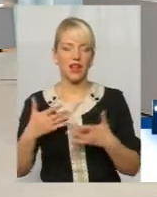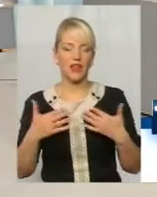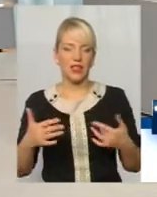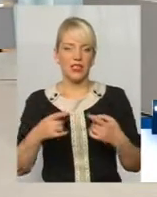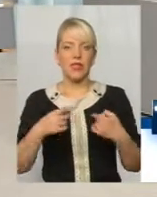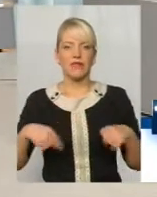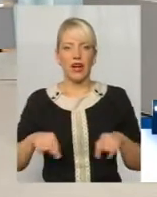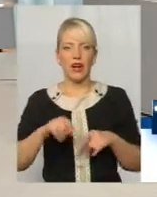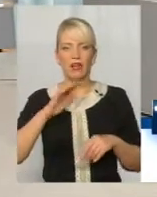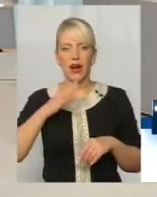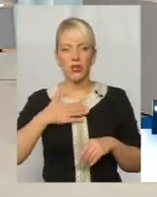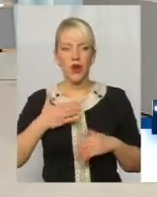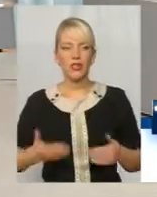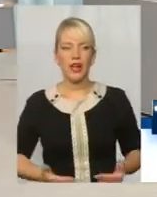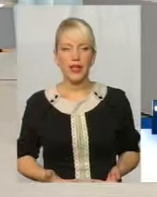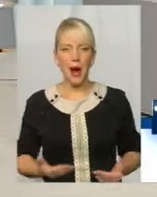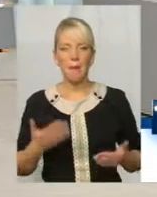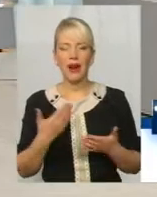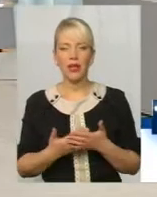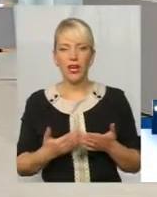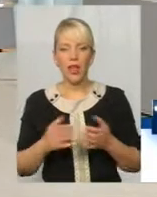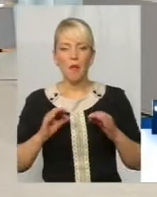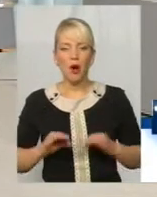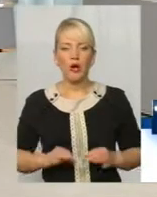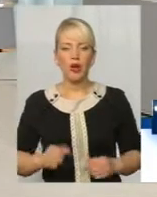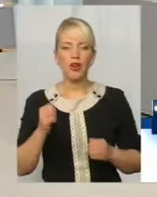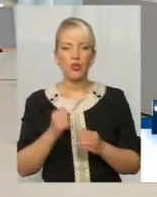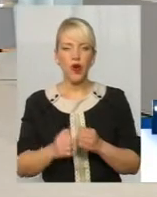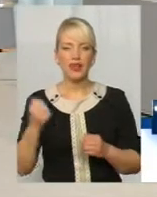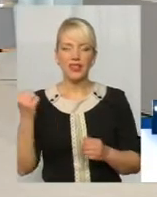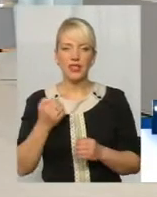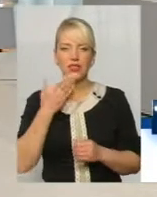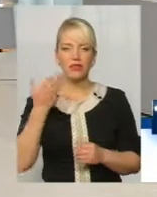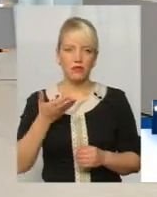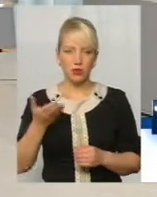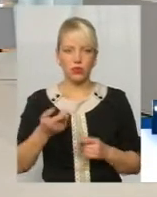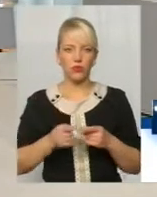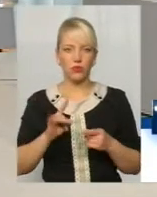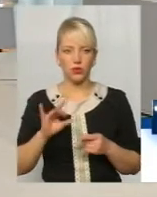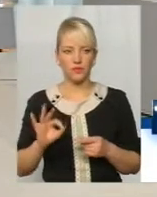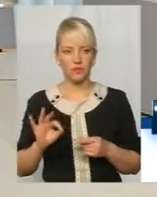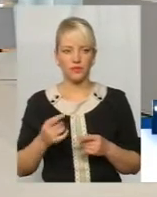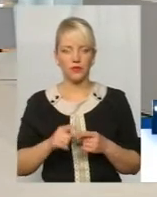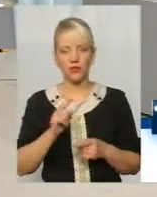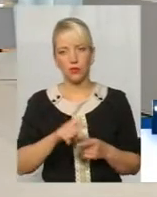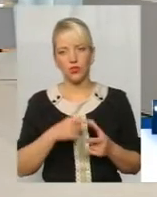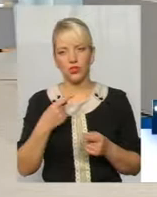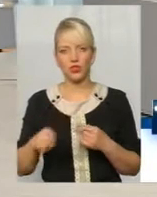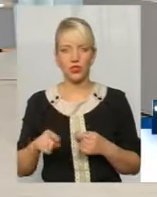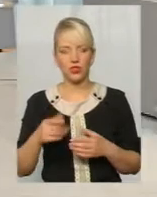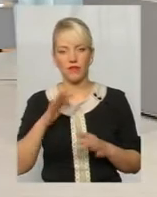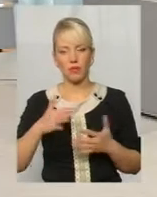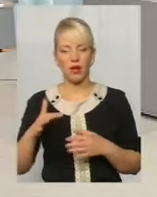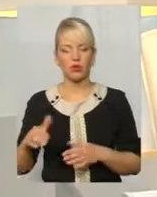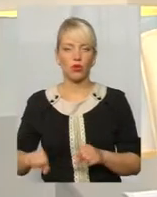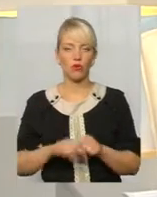нашого життя. Практично прокуратура чи не щотижня звітує про той чи інший випадок,